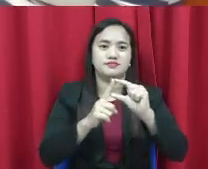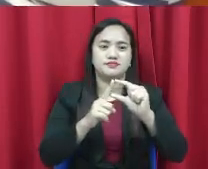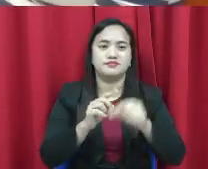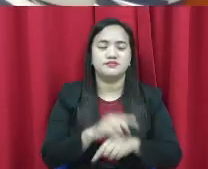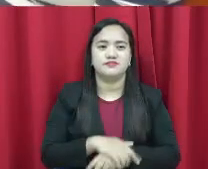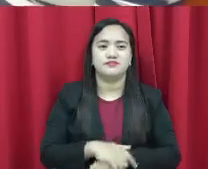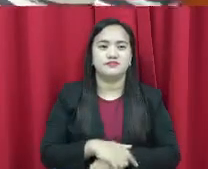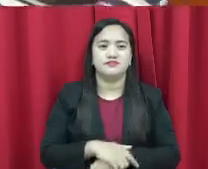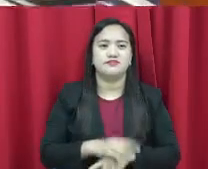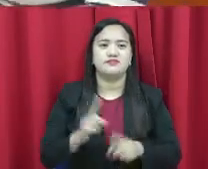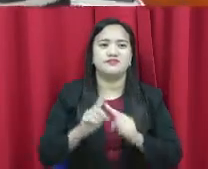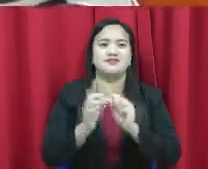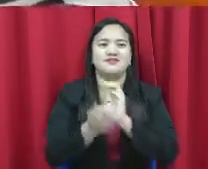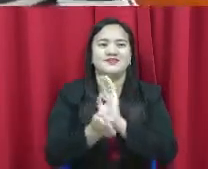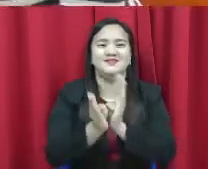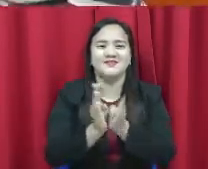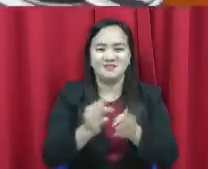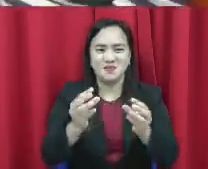pasensyoso